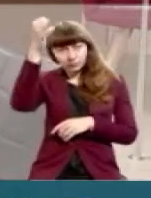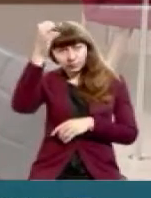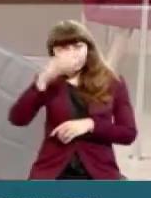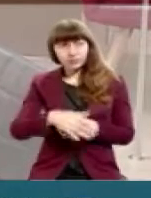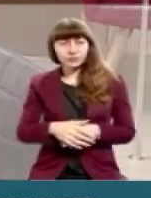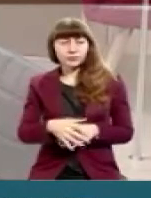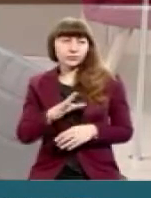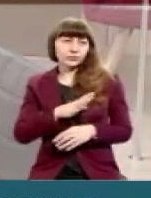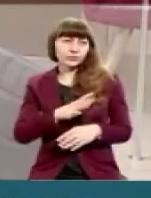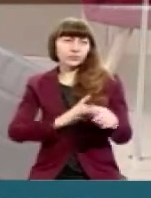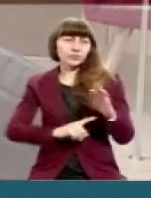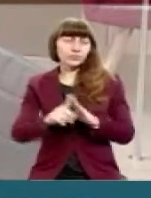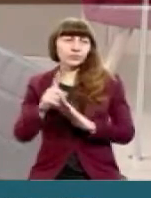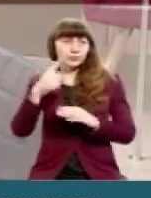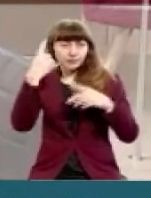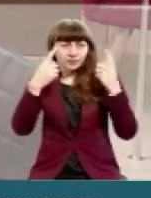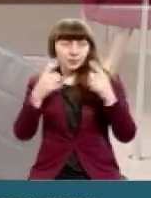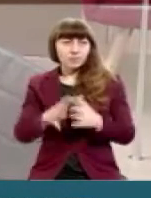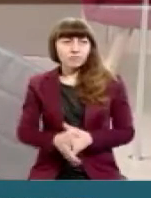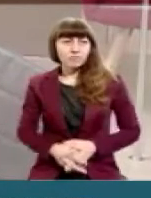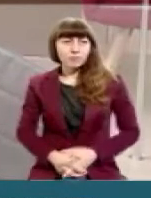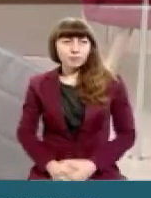И зародилась такая идея